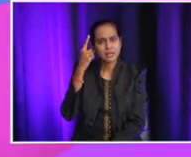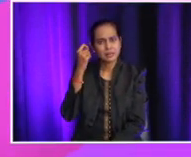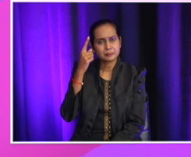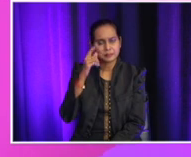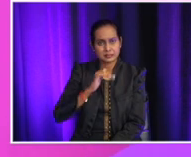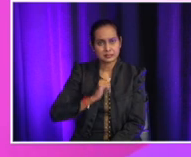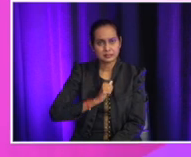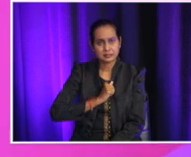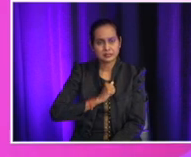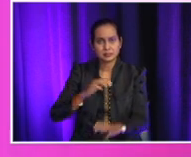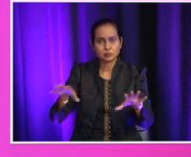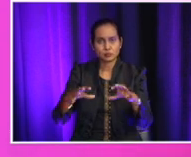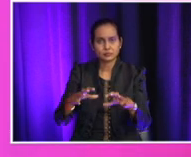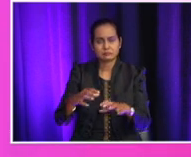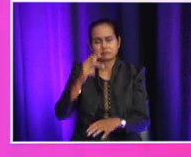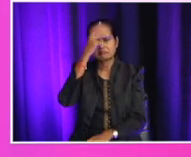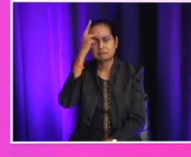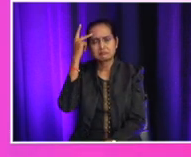sebab sebab